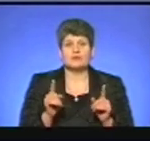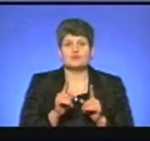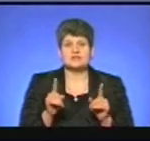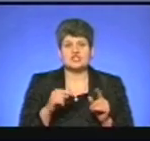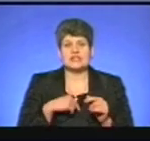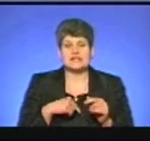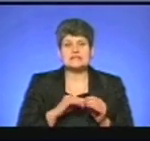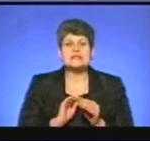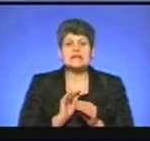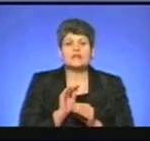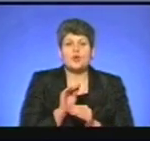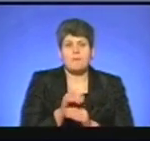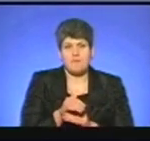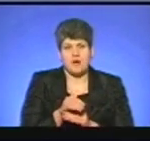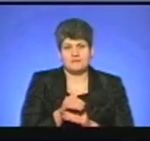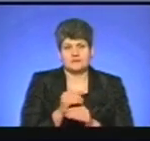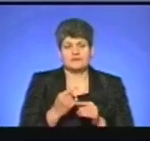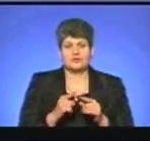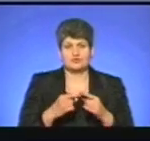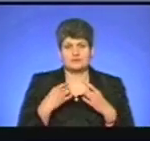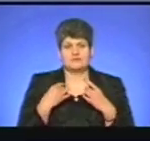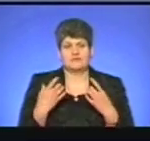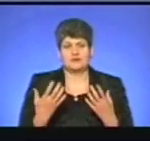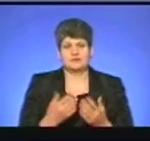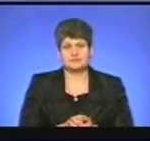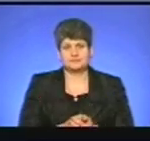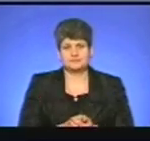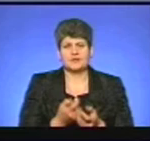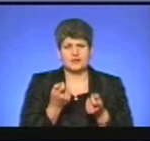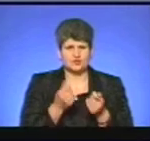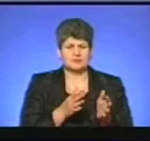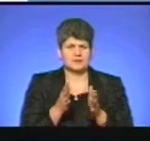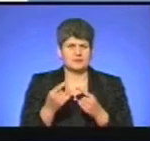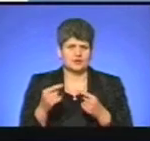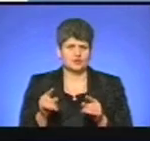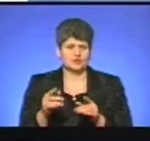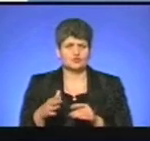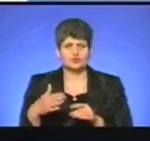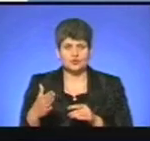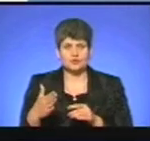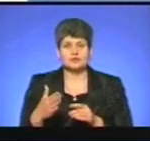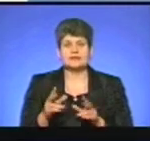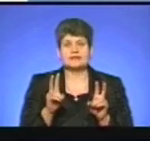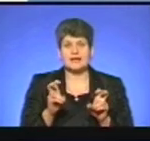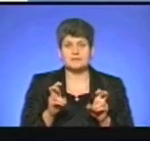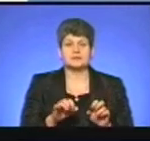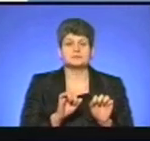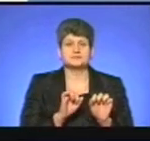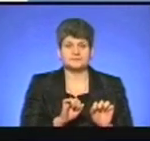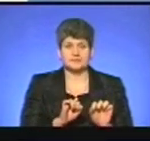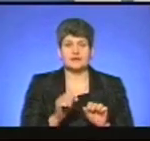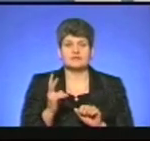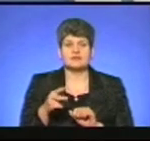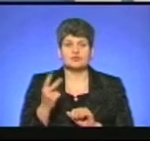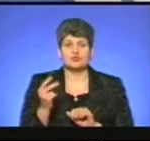музичний настрій додавав цього святковості. Трохи перейдемо на іншу сторону, тема безпеки. Як повідомляє львівське видання «Твоє місто»,